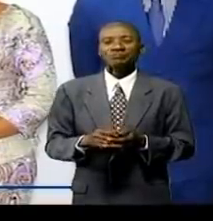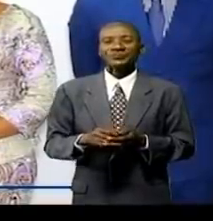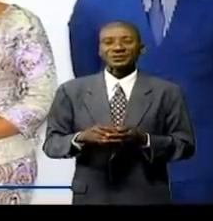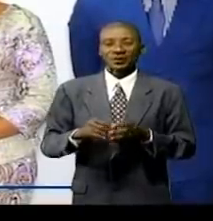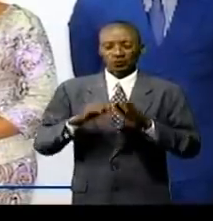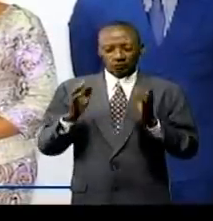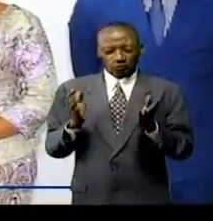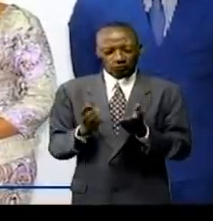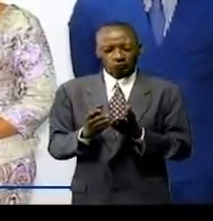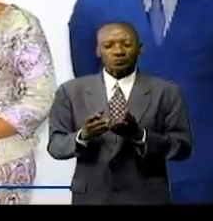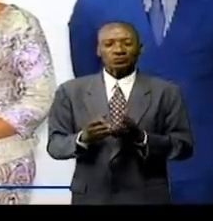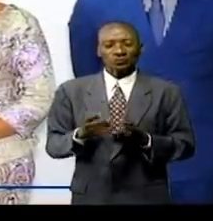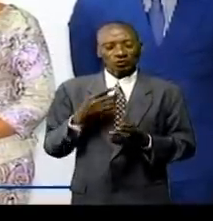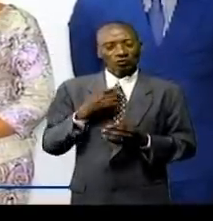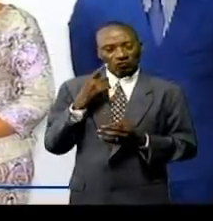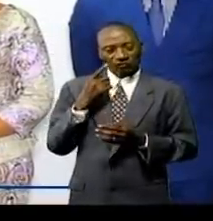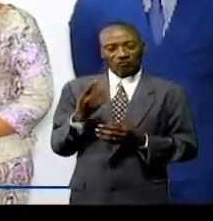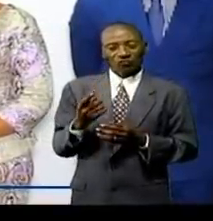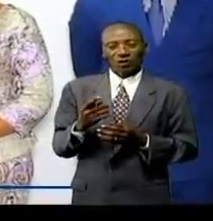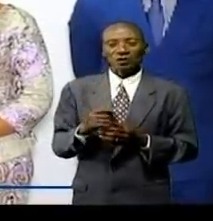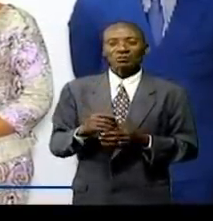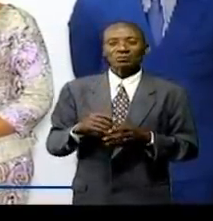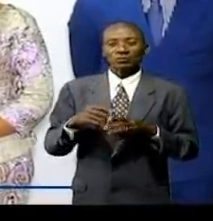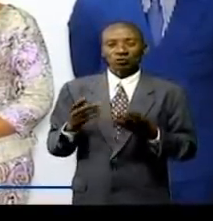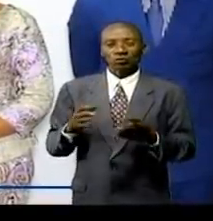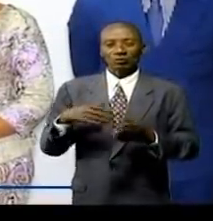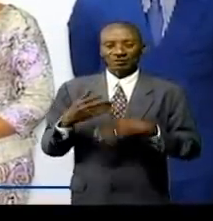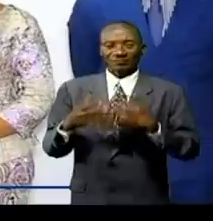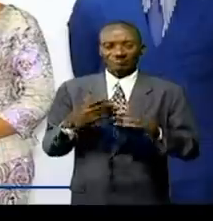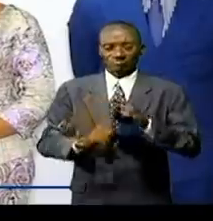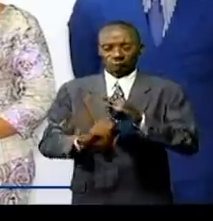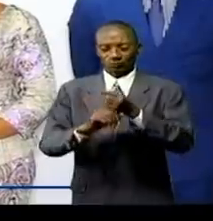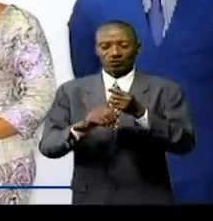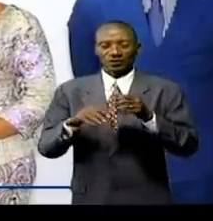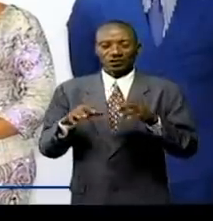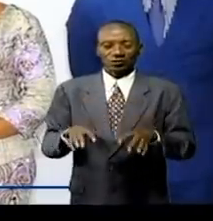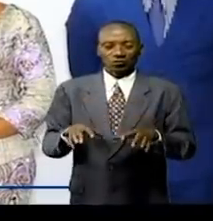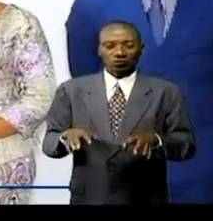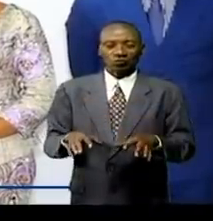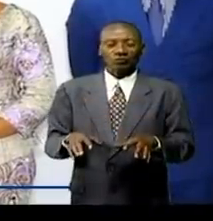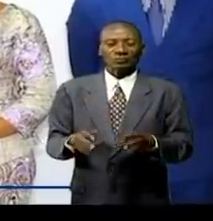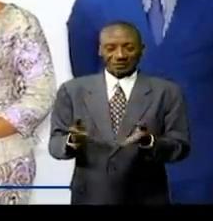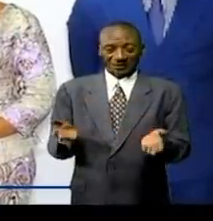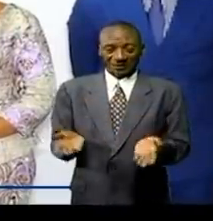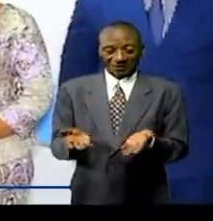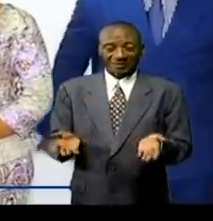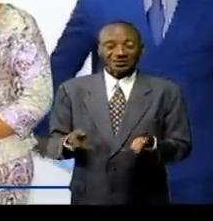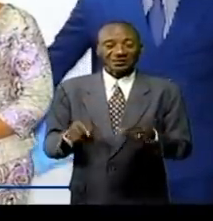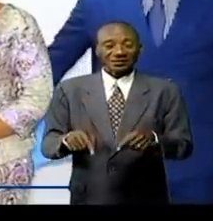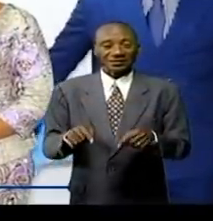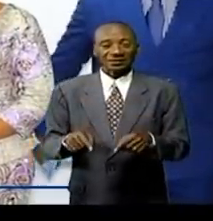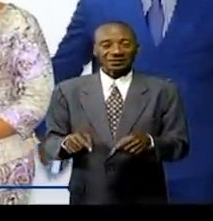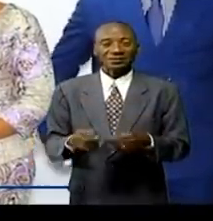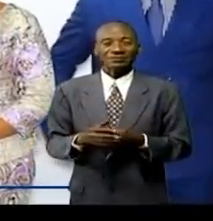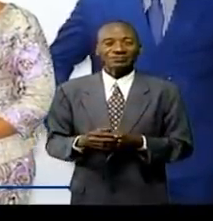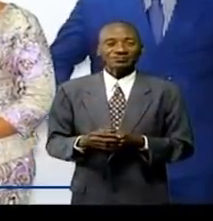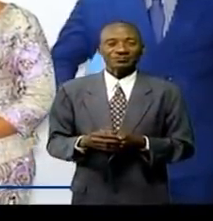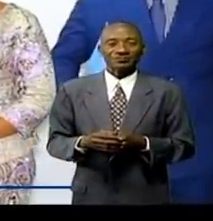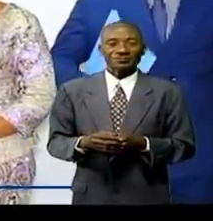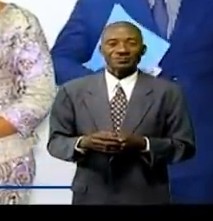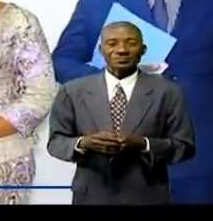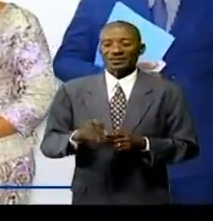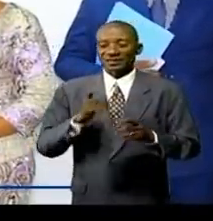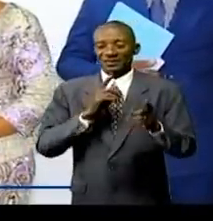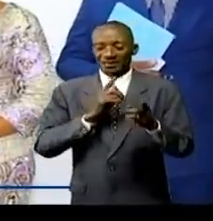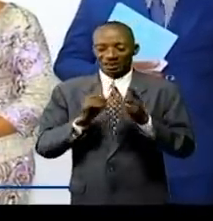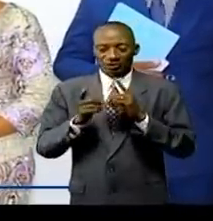voir de quelle manière on peut appuyer la RDC. En matière aussi de ce qui est de la protection des droits